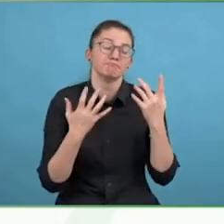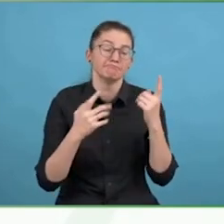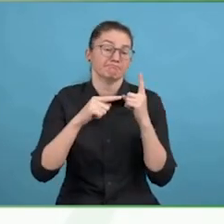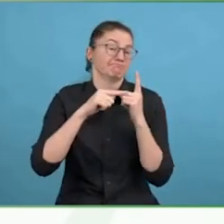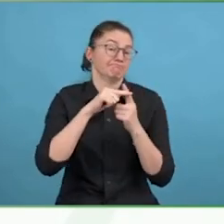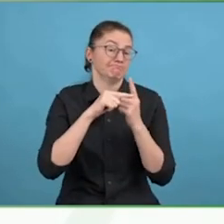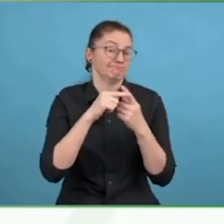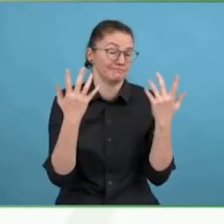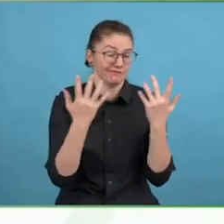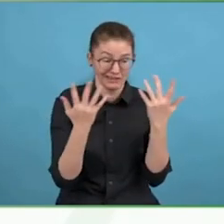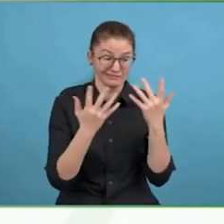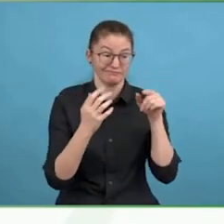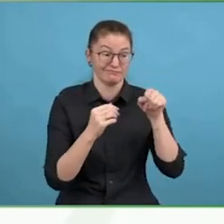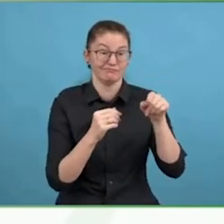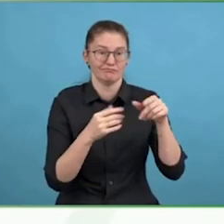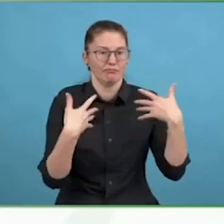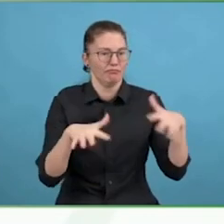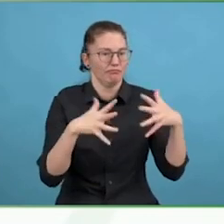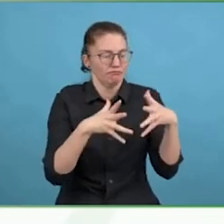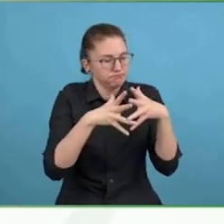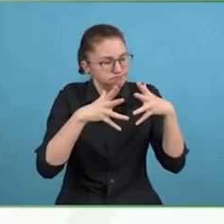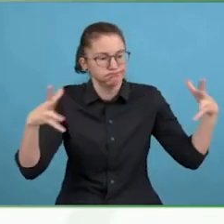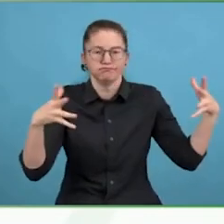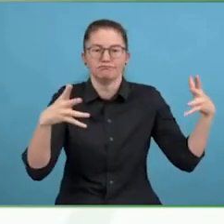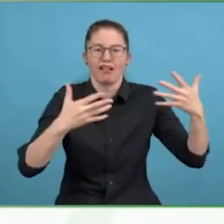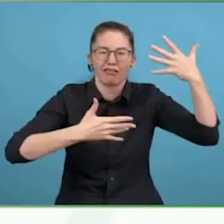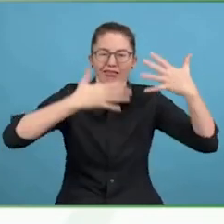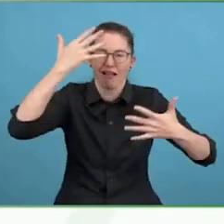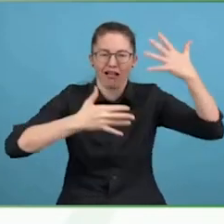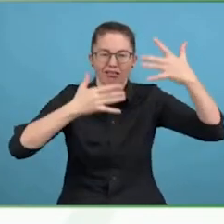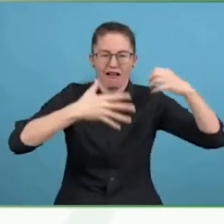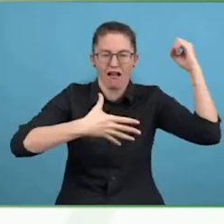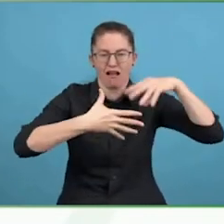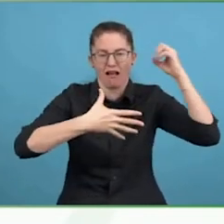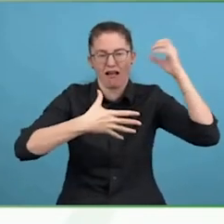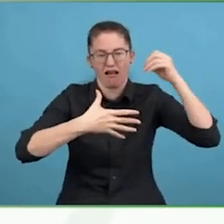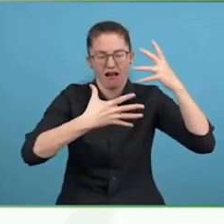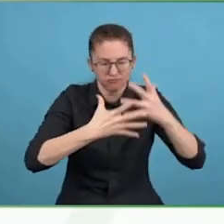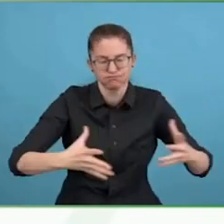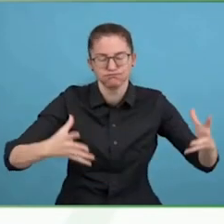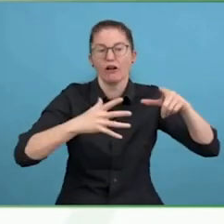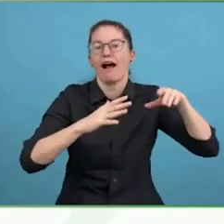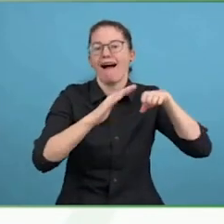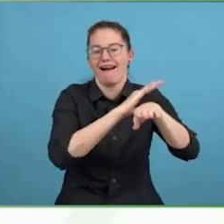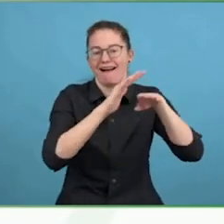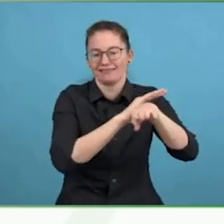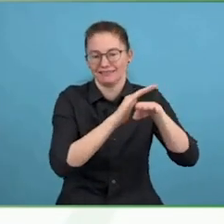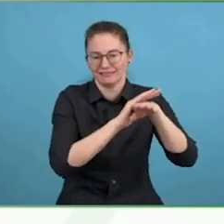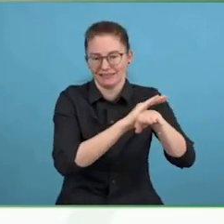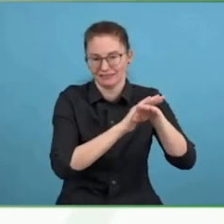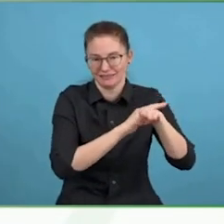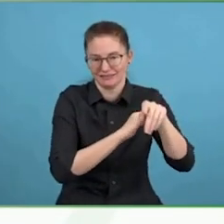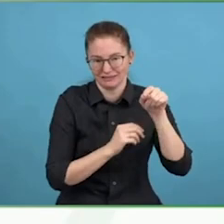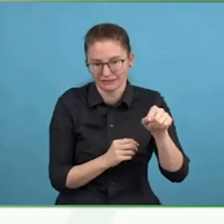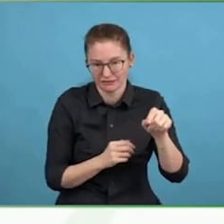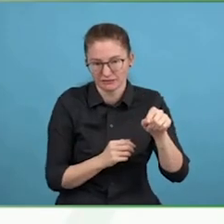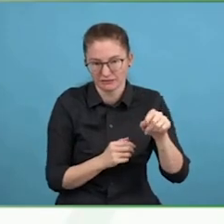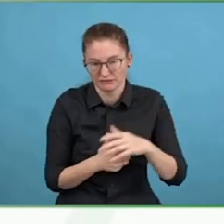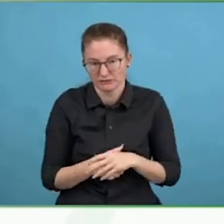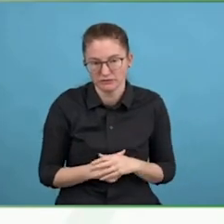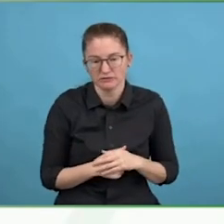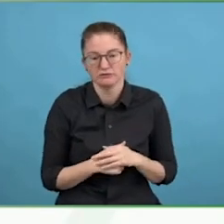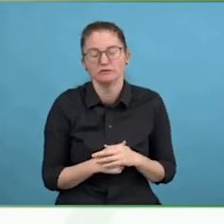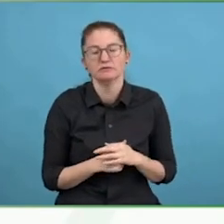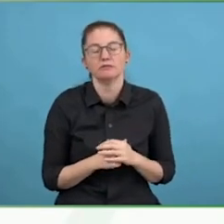کردیم. And they had figured out the places which have